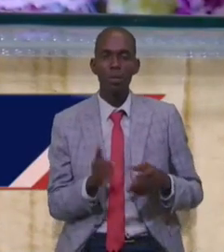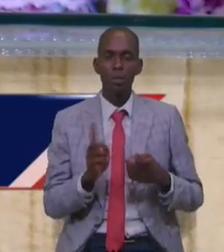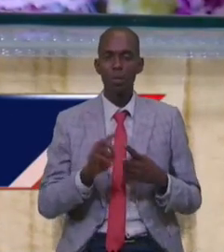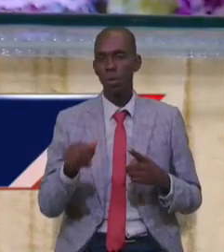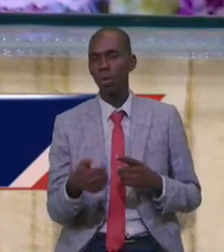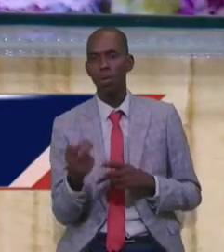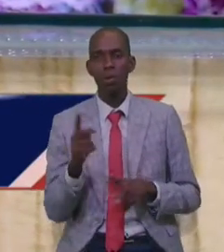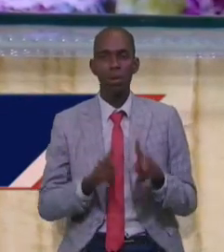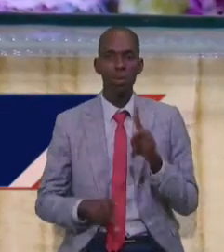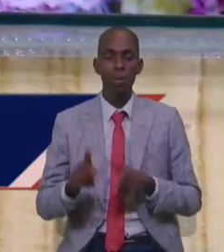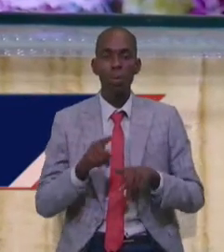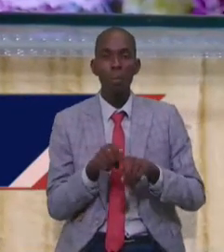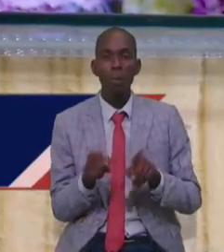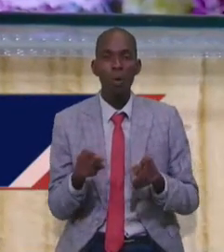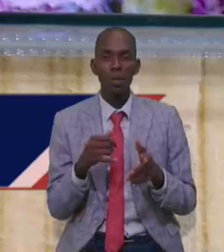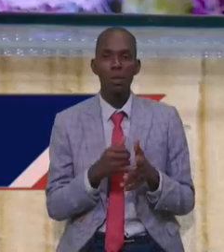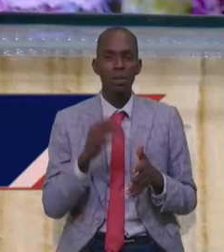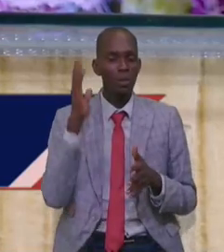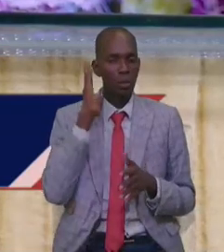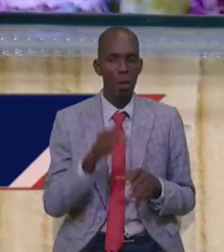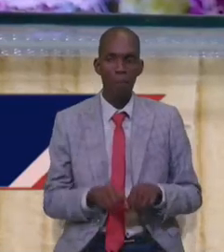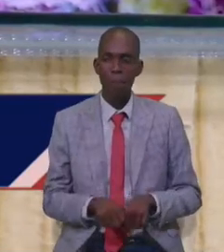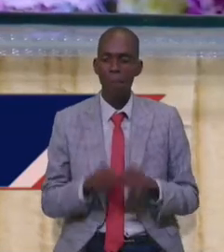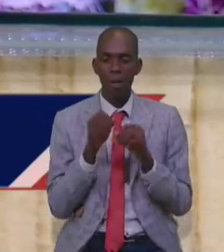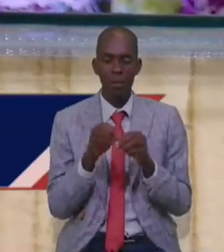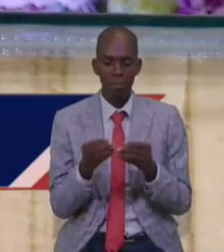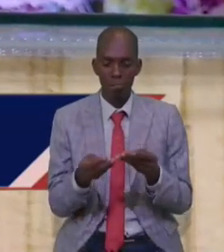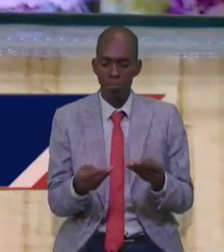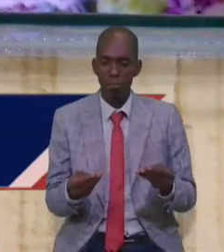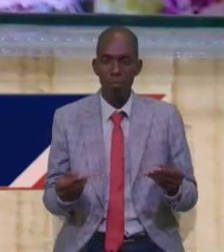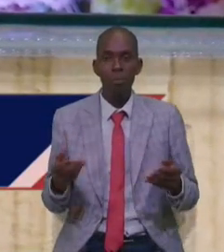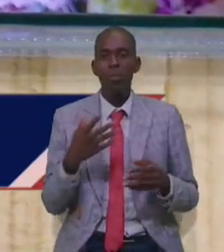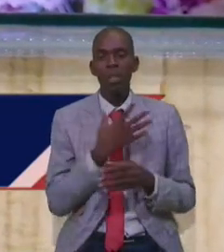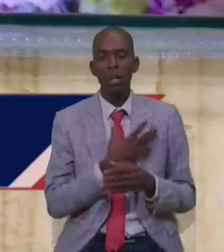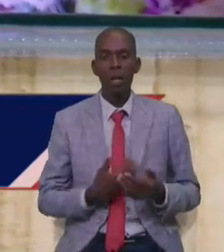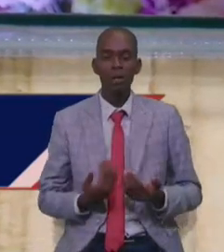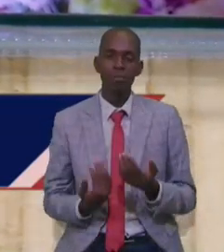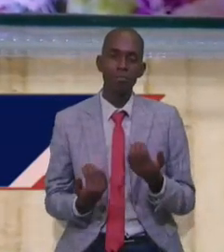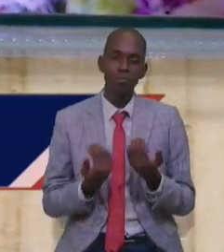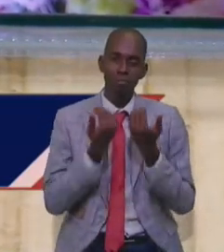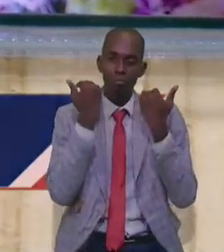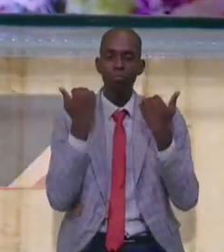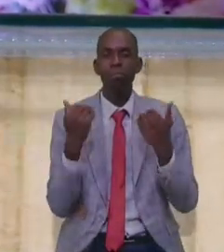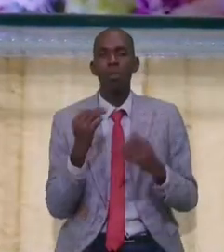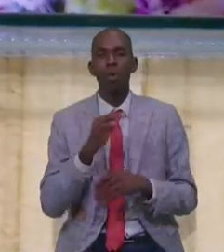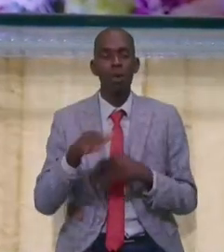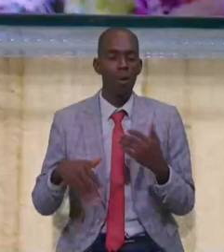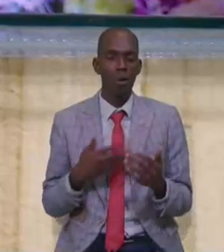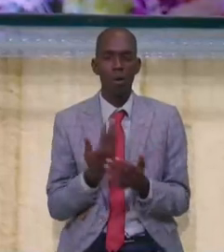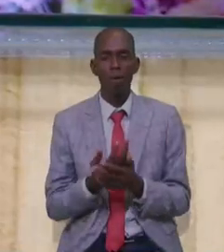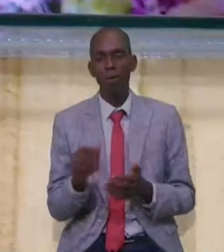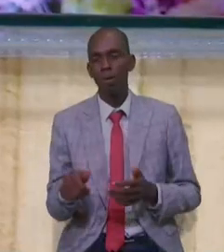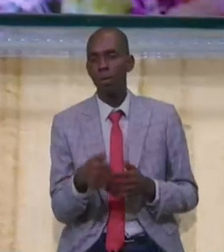autre peuple. Il brisera et anéantira tous ces royaumes-là, et